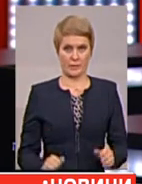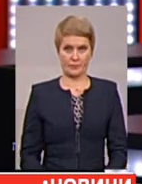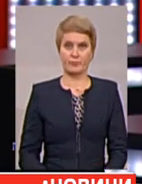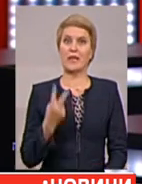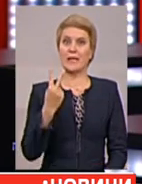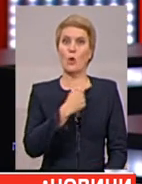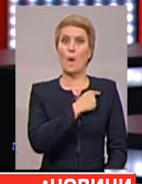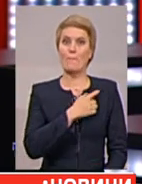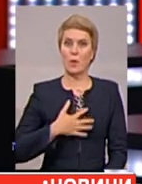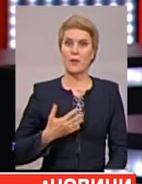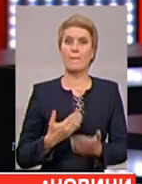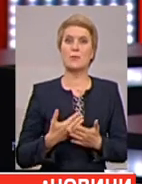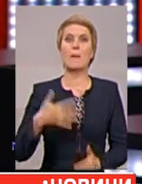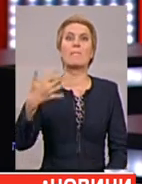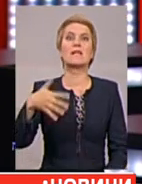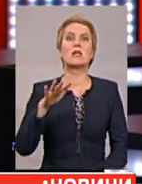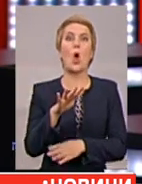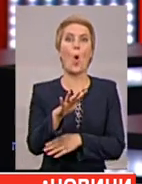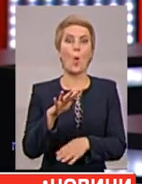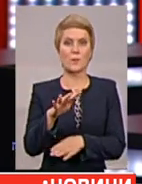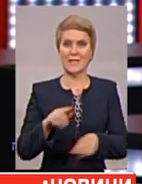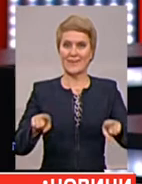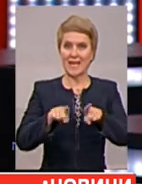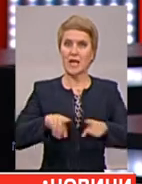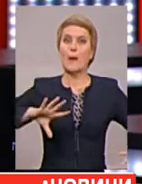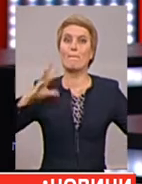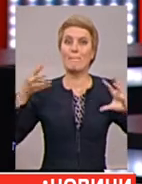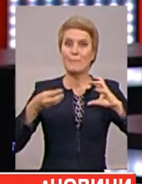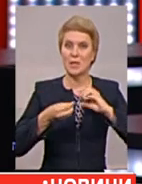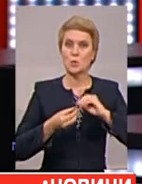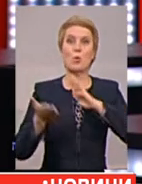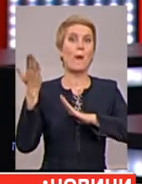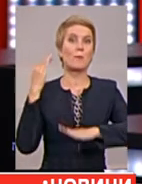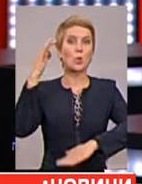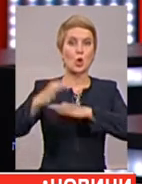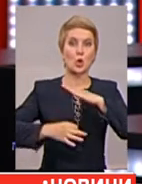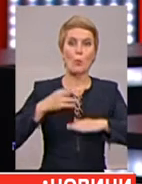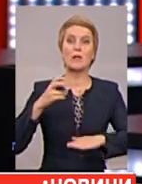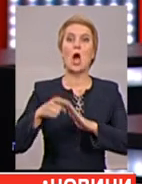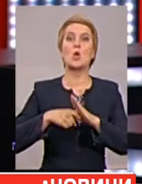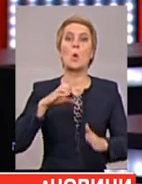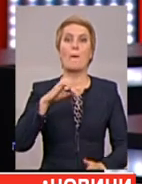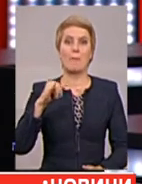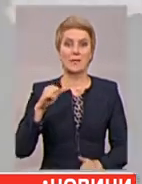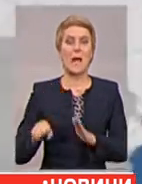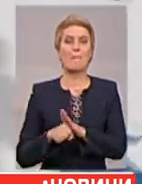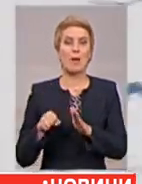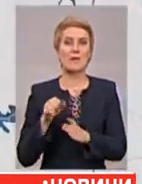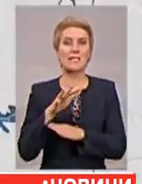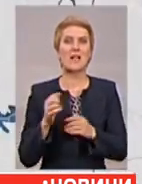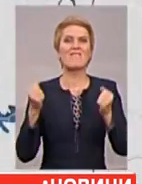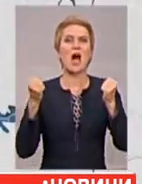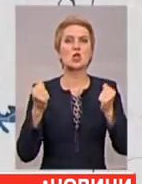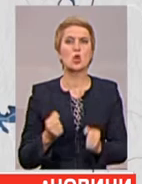Двоє поранених, майже півсотні обстрілів. Такий підсумок минулої доби на Донбасі. Бойовики й далі гатять з важкого озброєння. На Луганщині